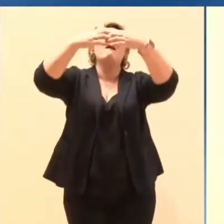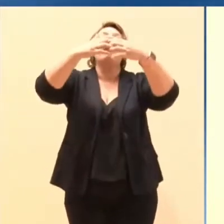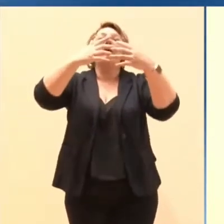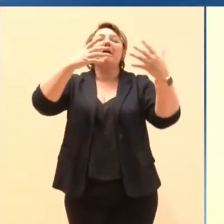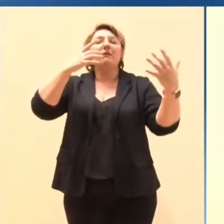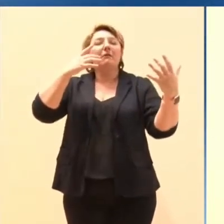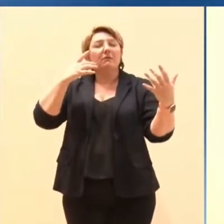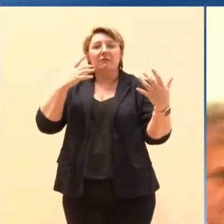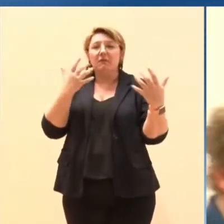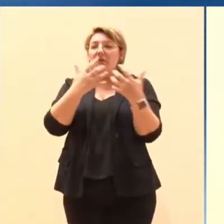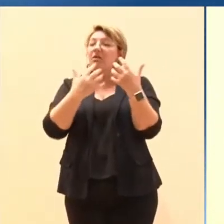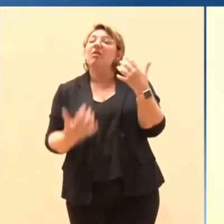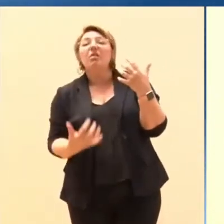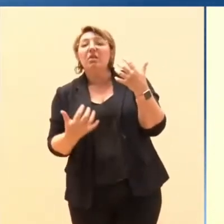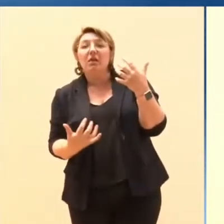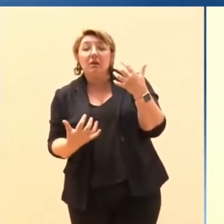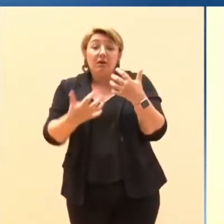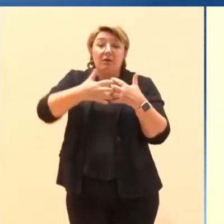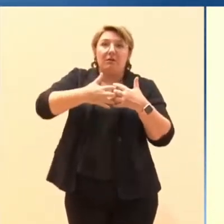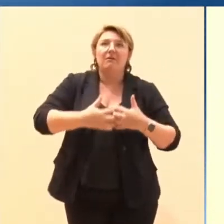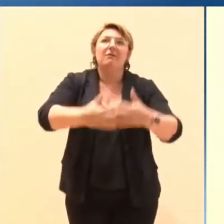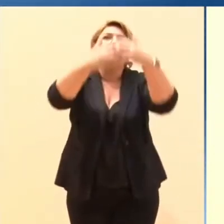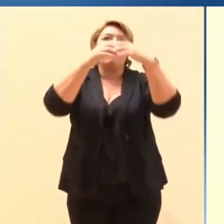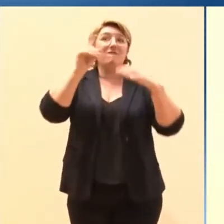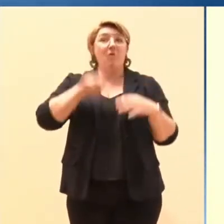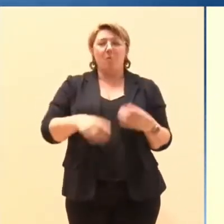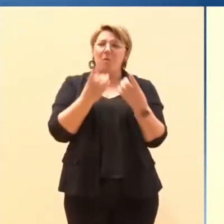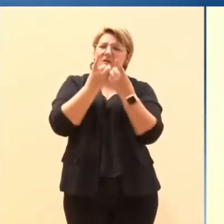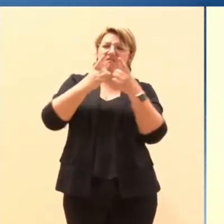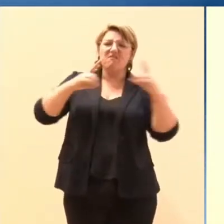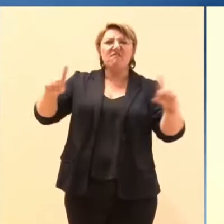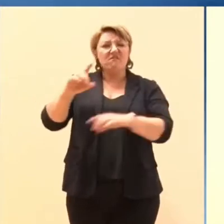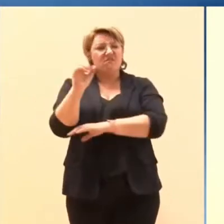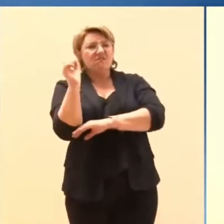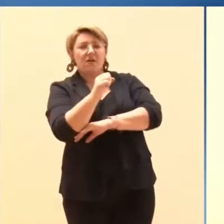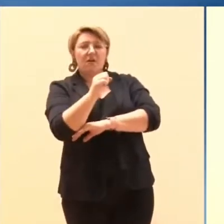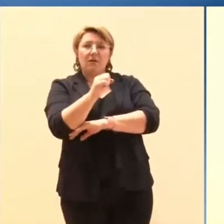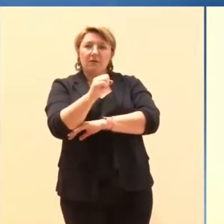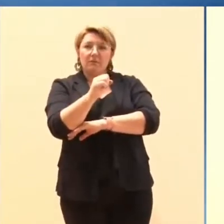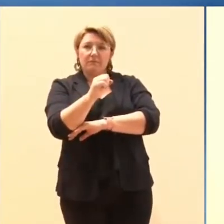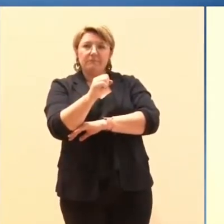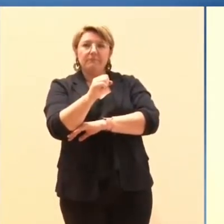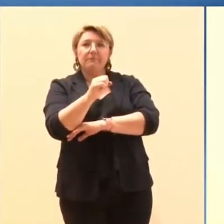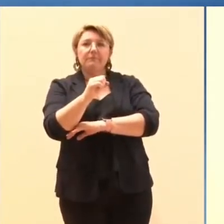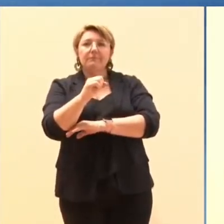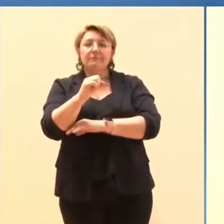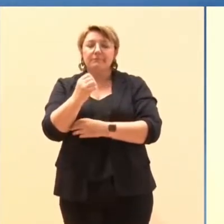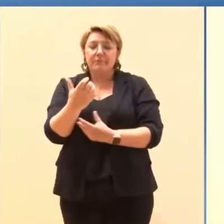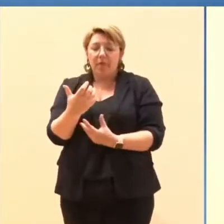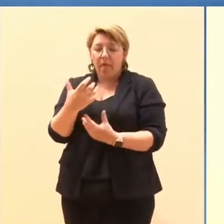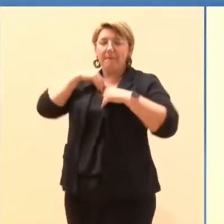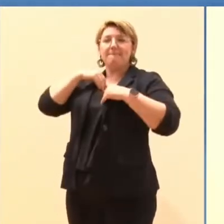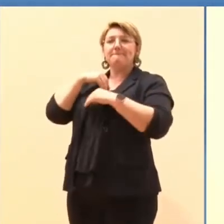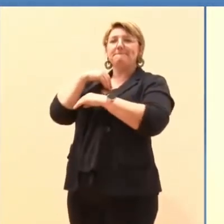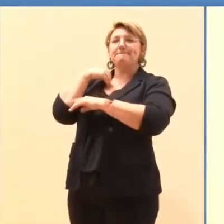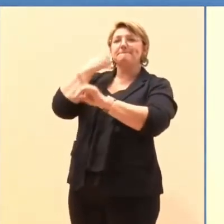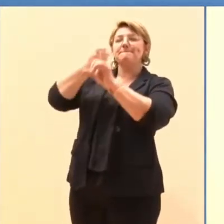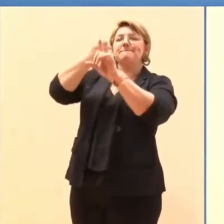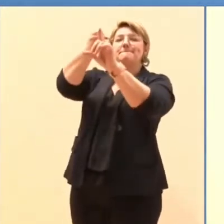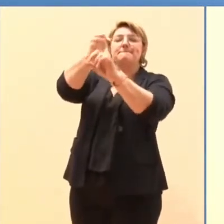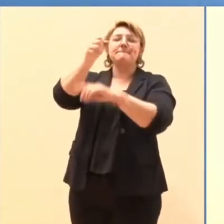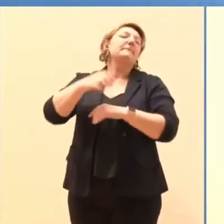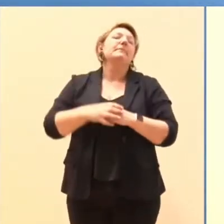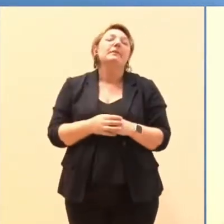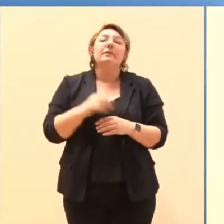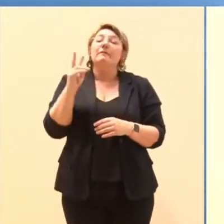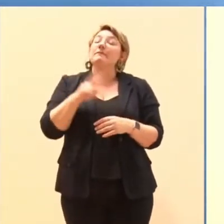démocratique. Les idées et les actes, ce sont en effet des valeurs qui, je pense, fondent notre engagement à